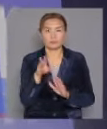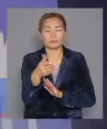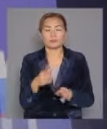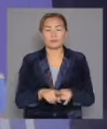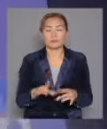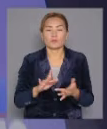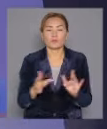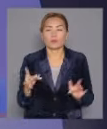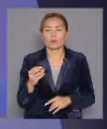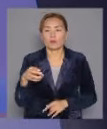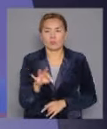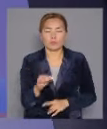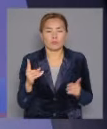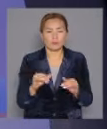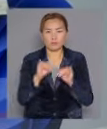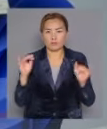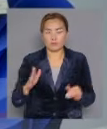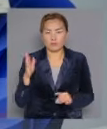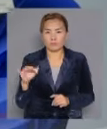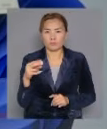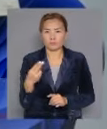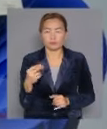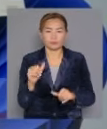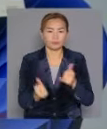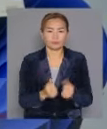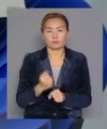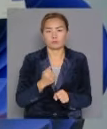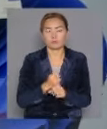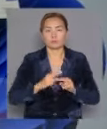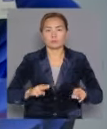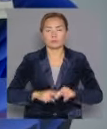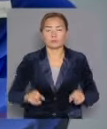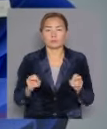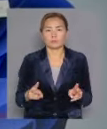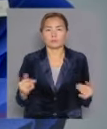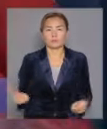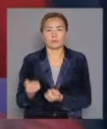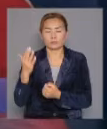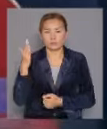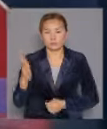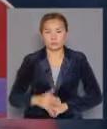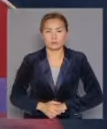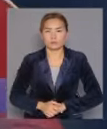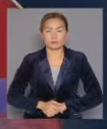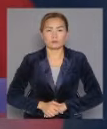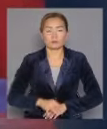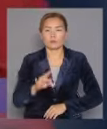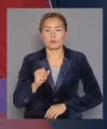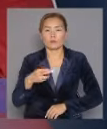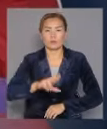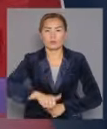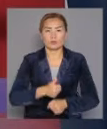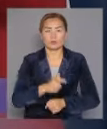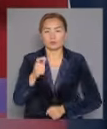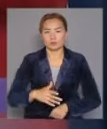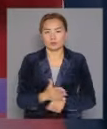уақытта интернет радионың ауқымы кеңейіп, ұлттық нақыштағы өнерді насихаттауға үлес қосады дейді Азан радиосының бас